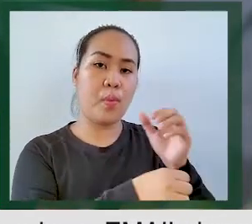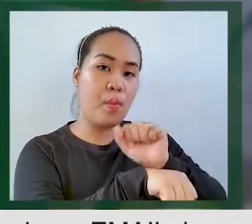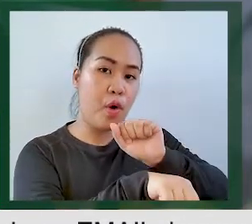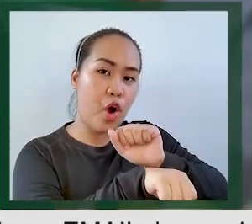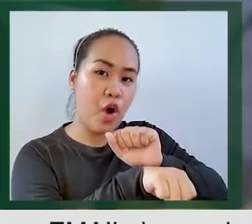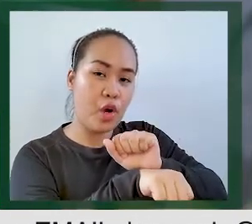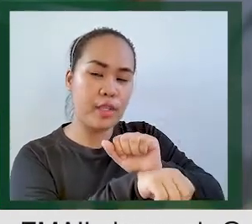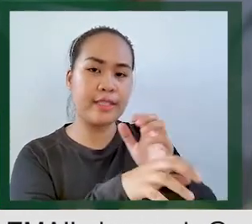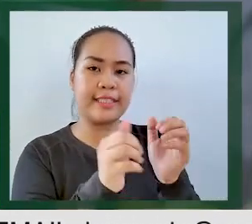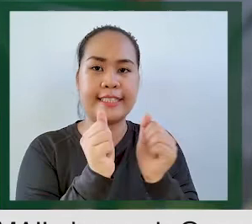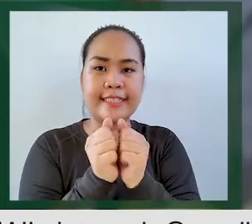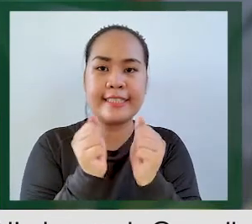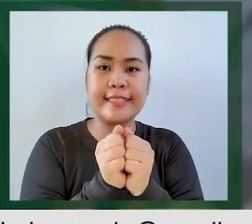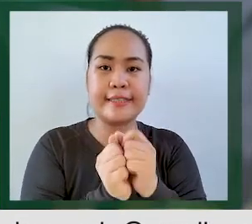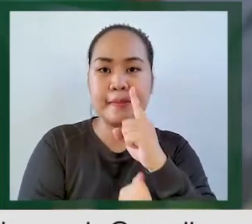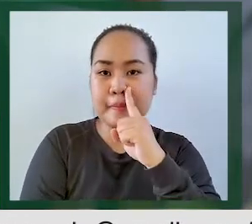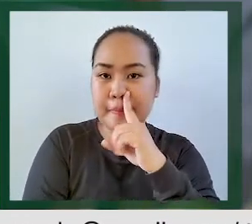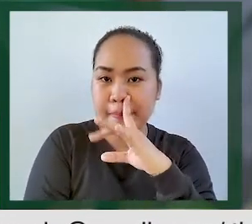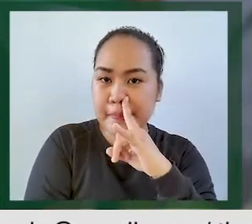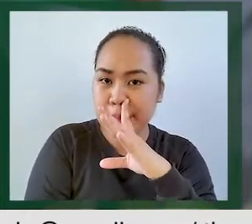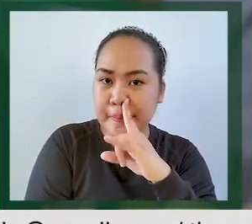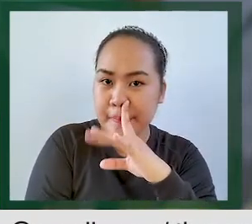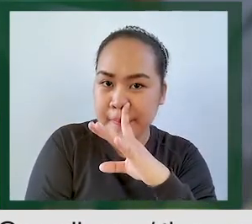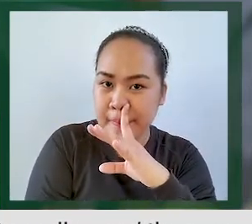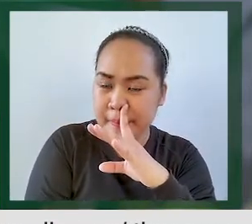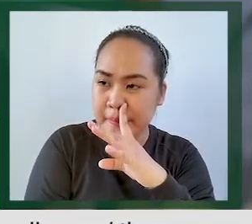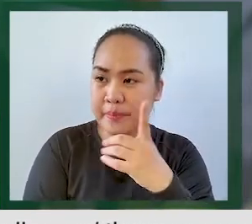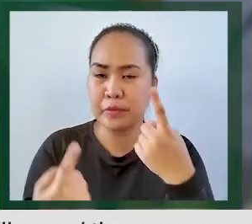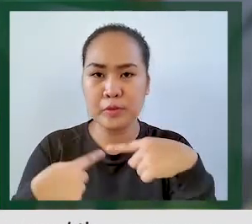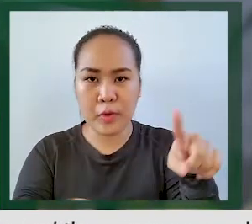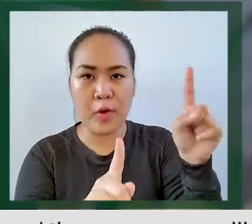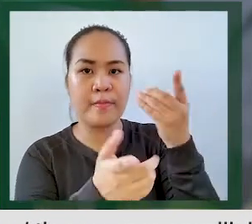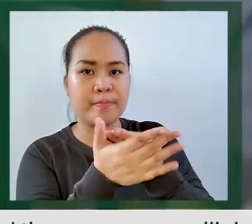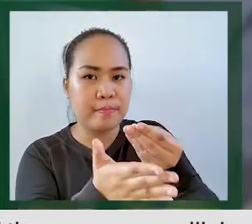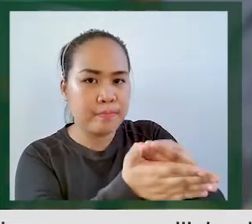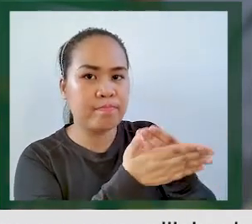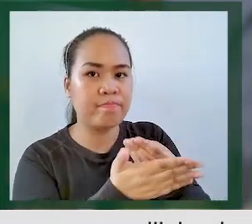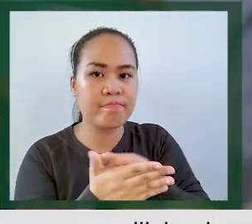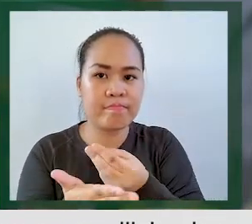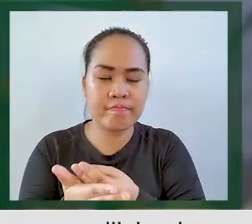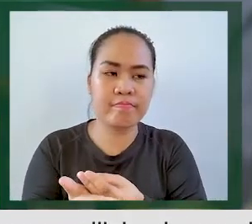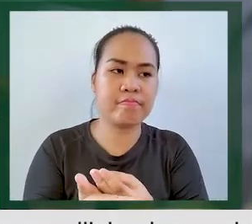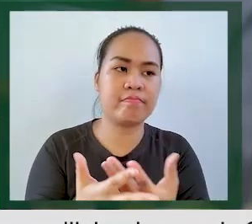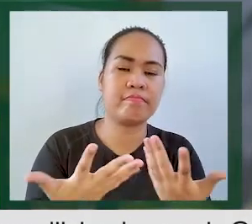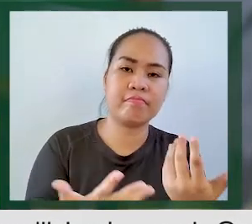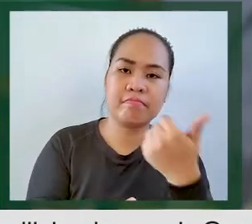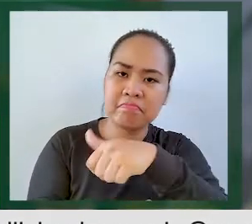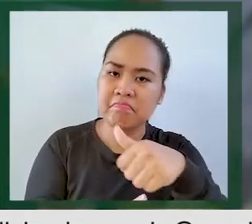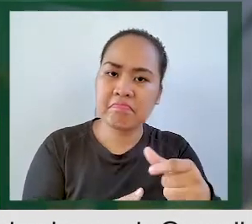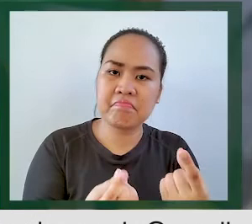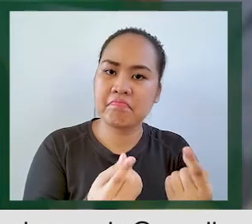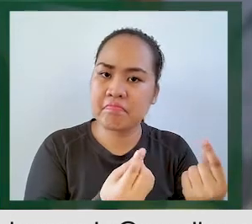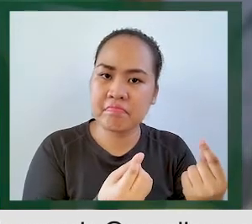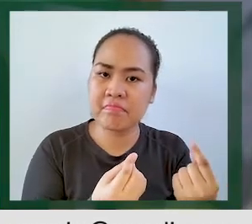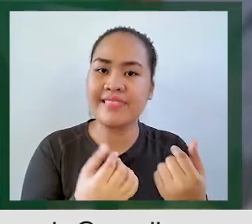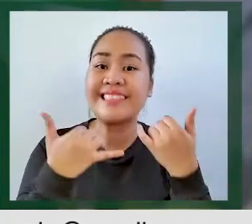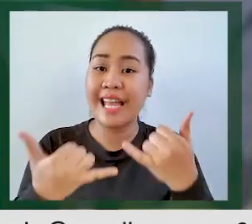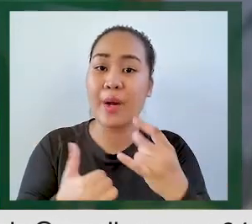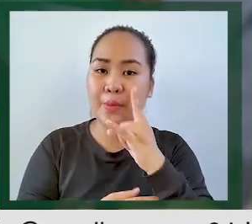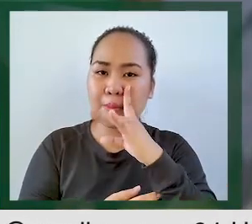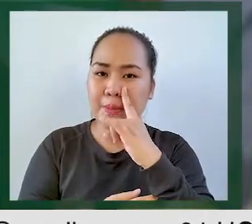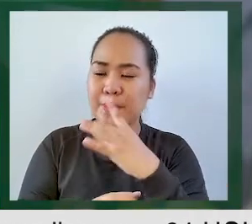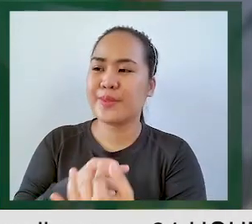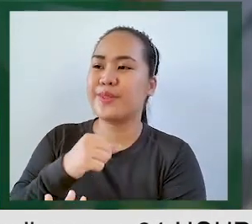kasambahay, siya ang medyo mas mahina ang immune system. So ang nangyayari, after a couple of